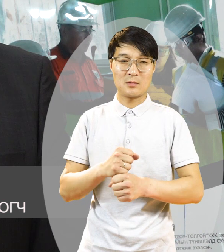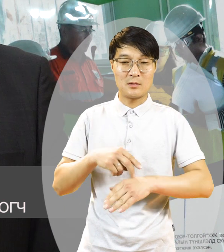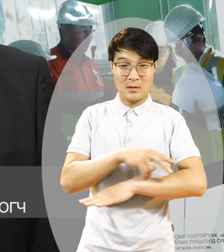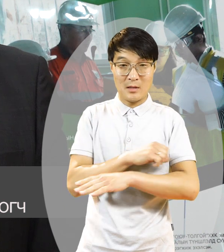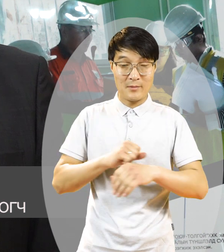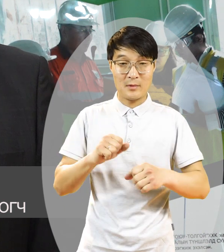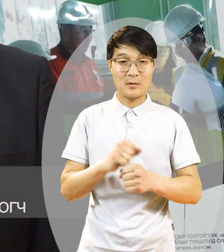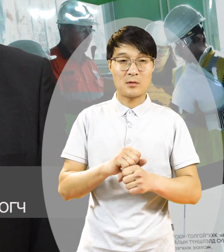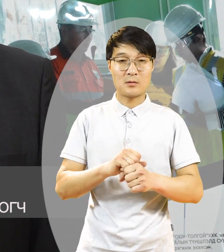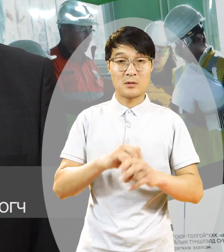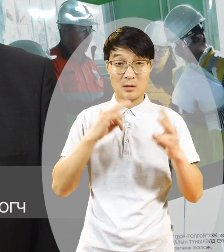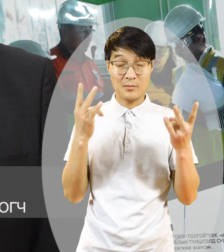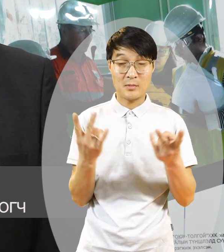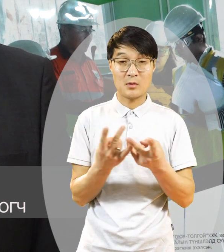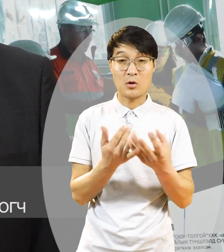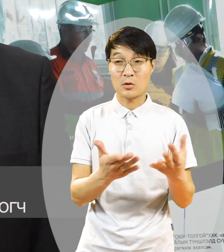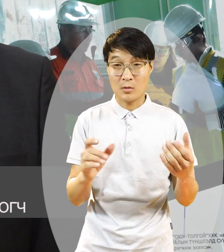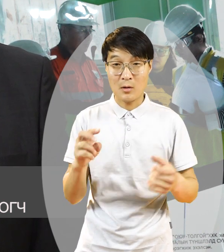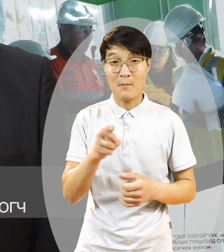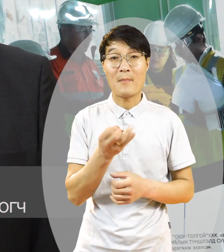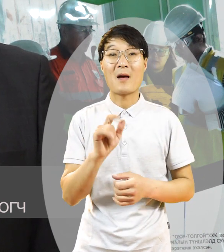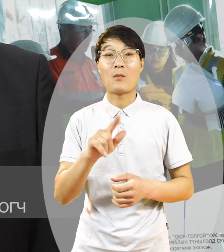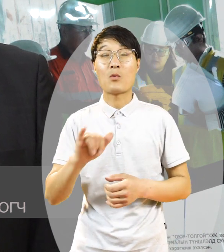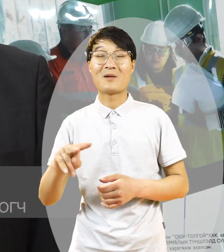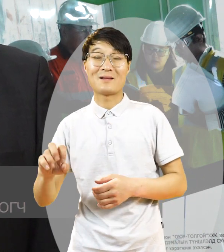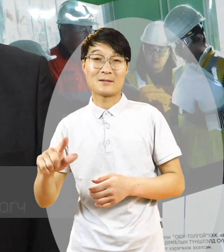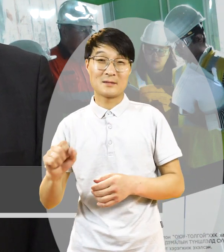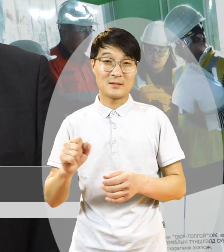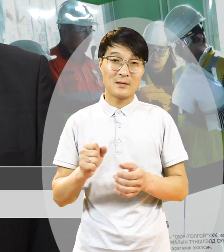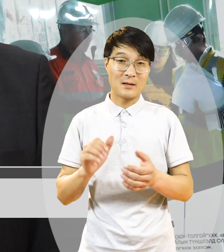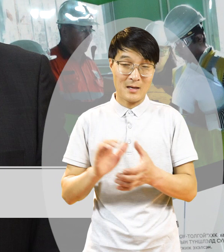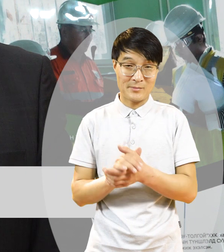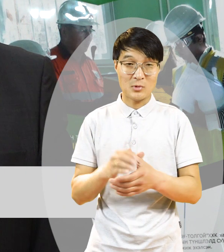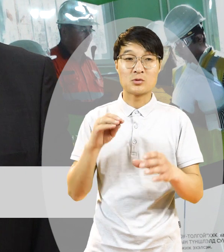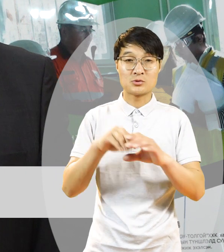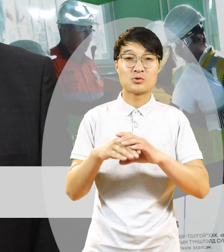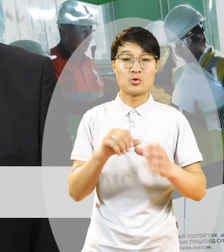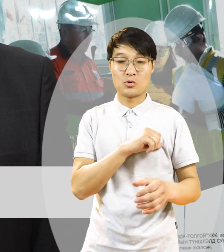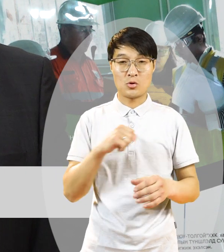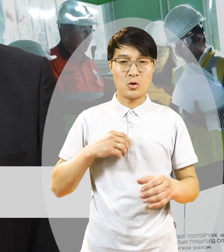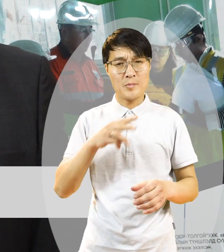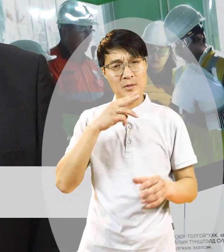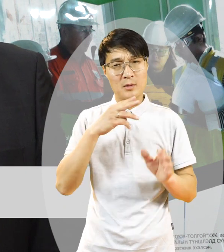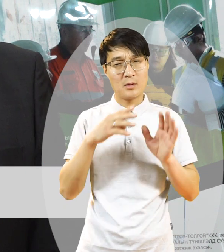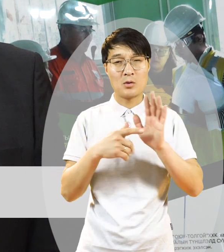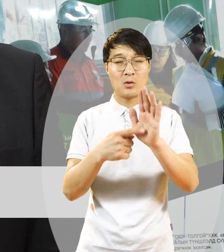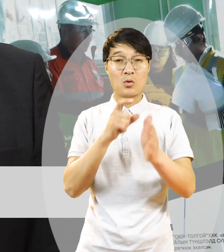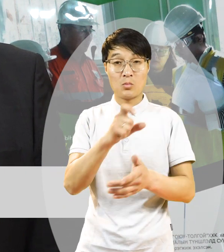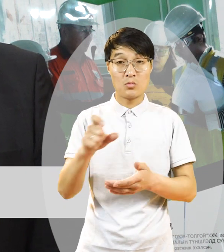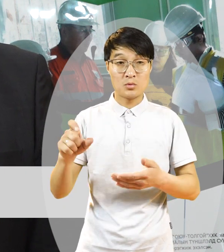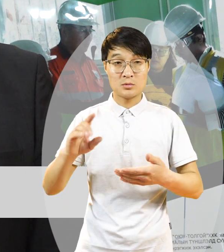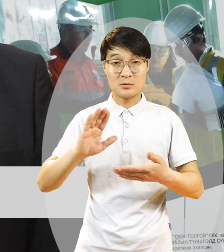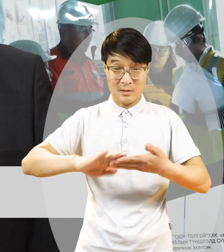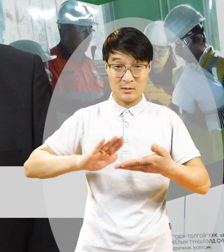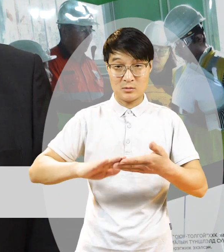нэгж байгууллагууд за нийгмийн одоо түншлэлийн талууд оролцож за өөрсдийн одоо мэдээллийг тавьж за мөн одоо энэ